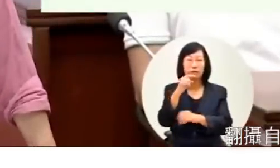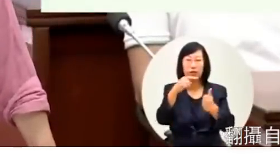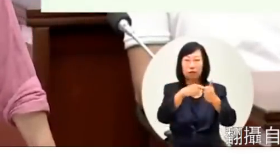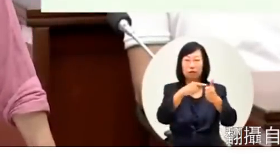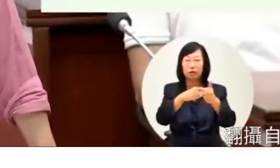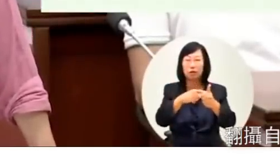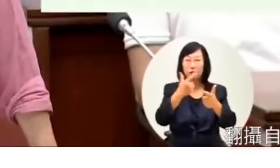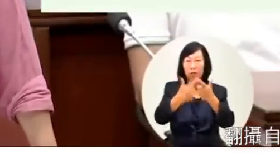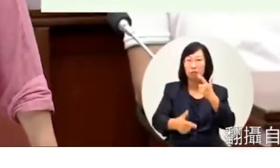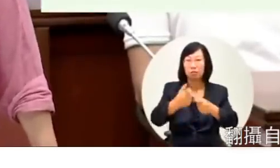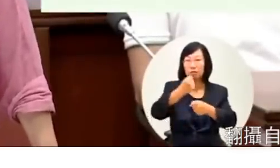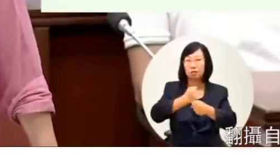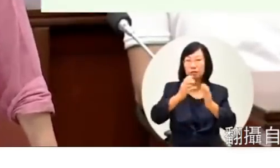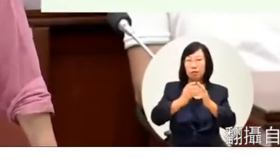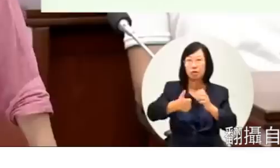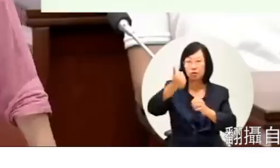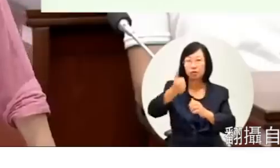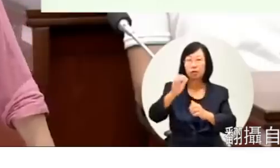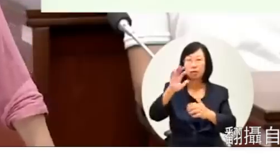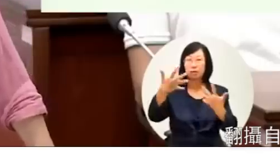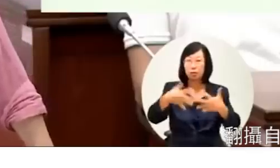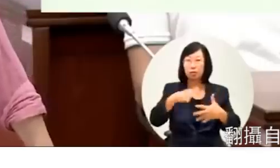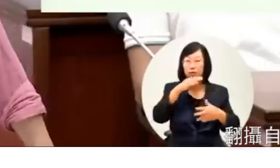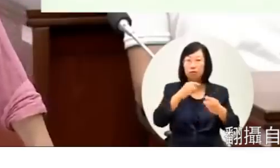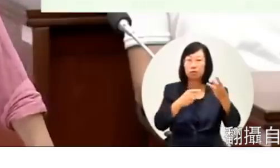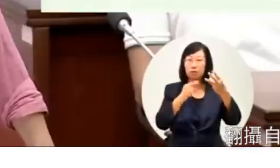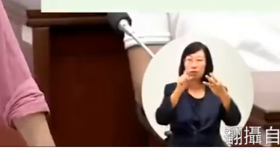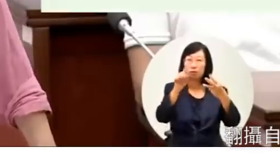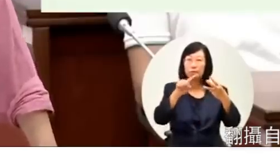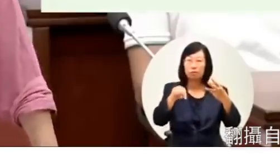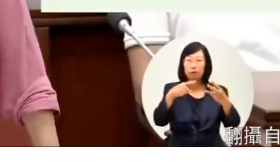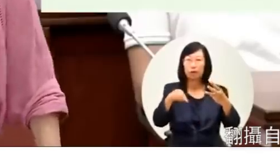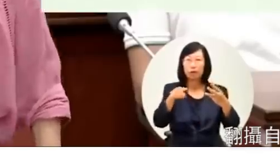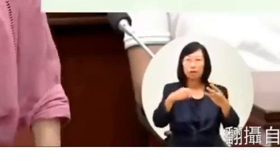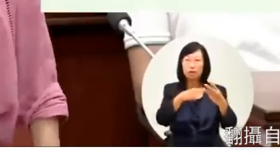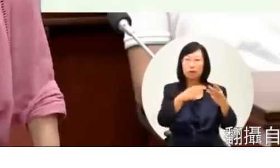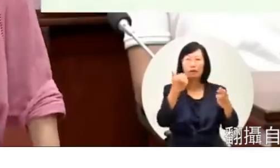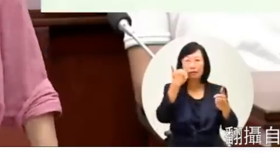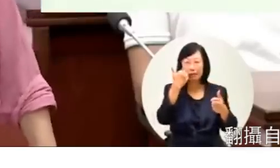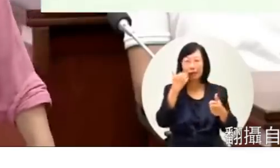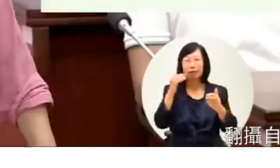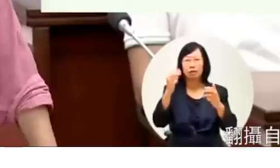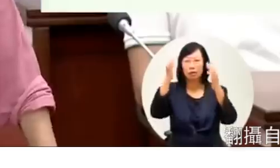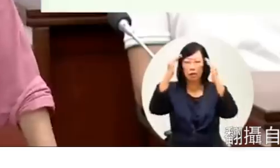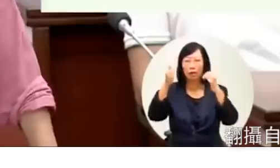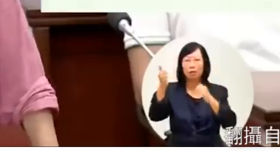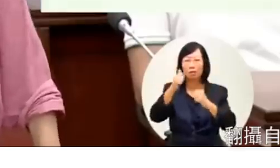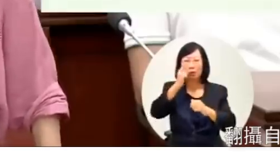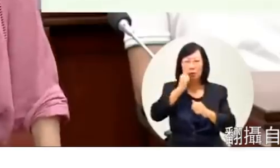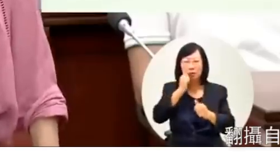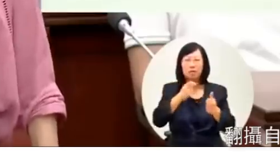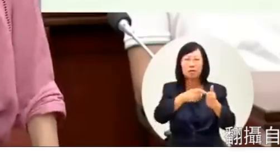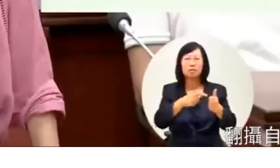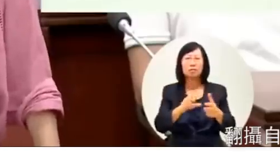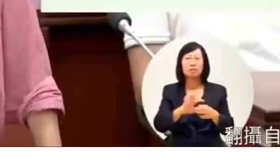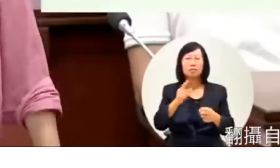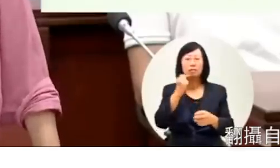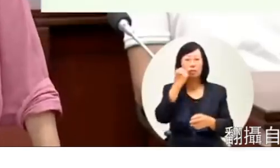呢，庞恒旭却是我们市长的最爱。你做的，你所有做的，从你就职到现